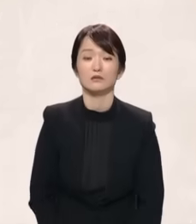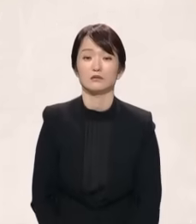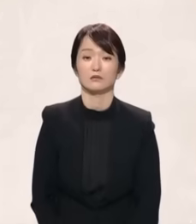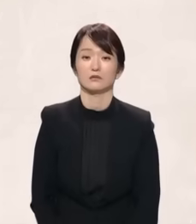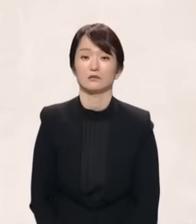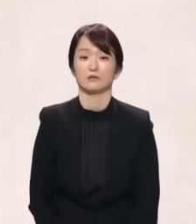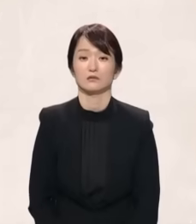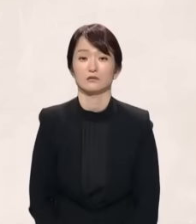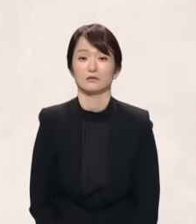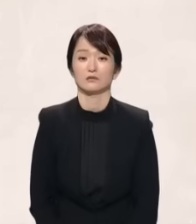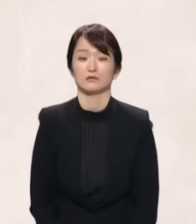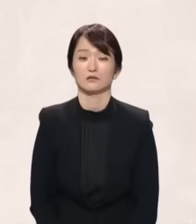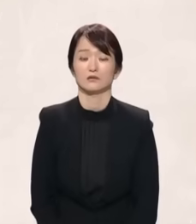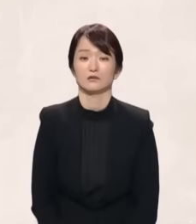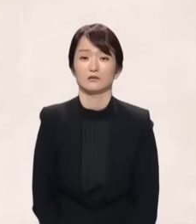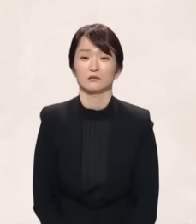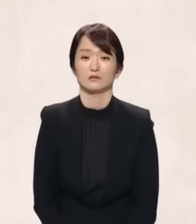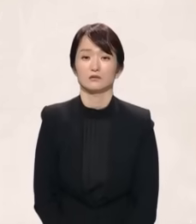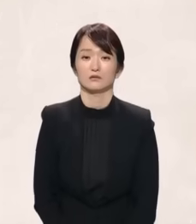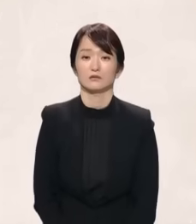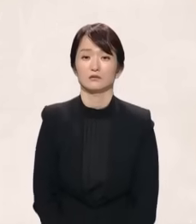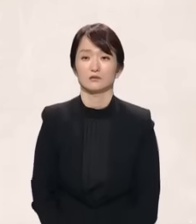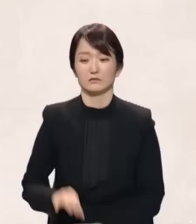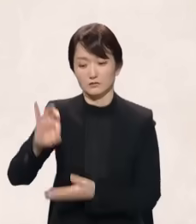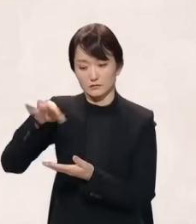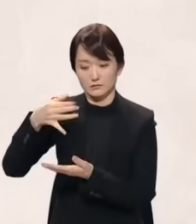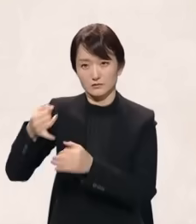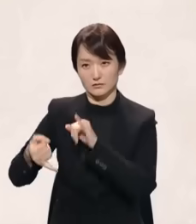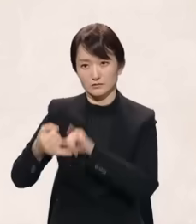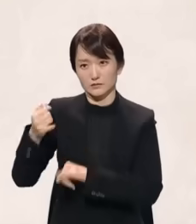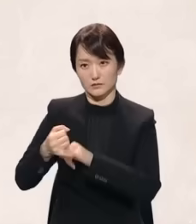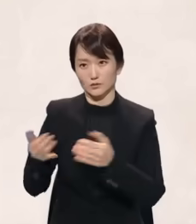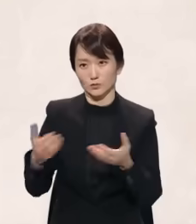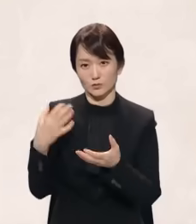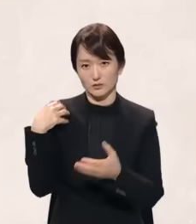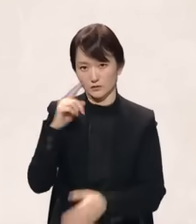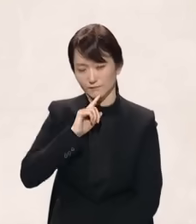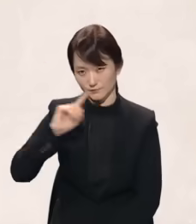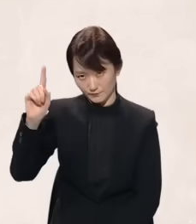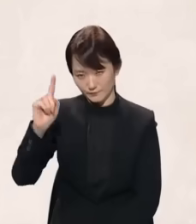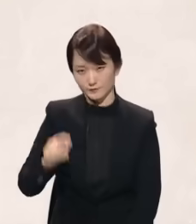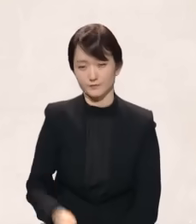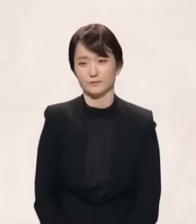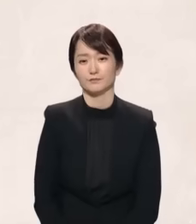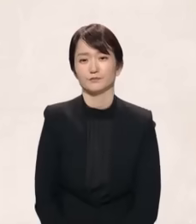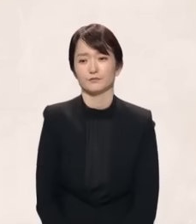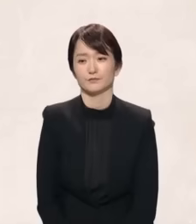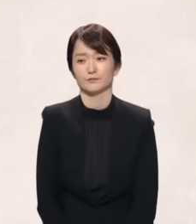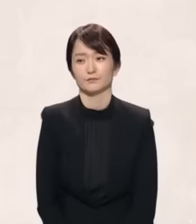얘기를 했다라고 하고요. 그리고 임금체불권에 대해서 노동청에 신고했다라는 얘기도 제작진이 했다고 합니다.